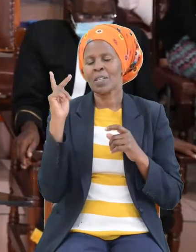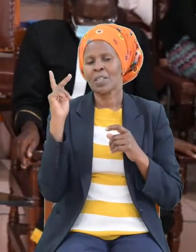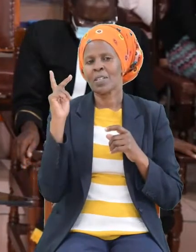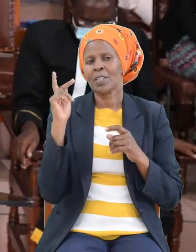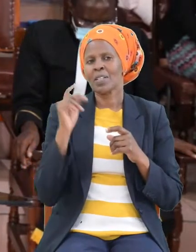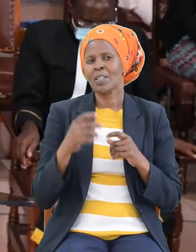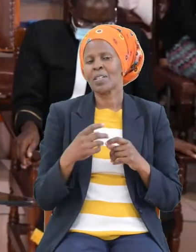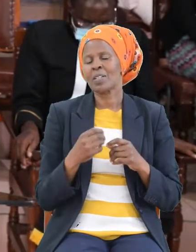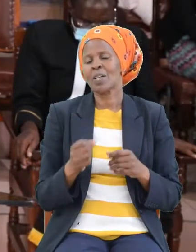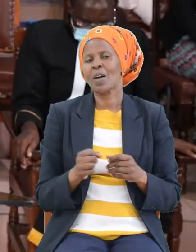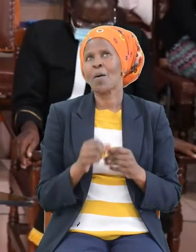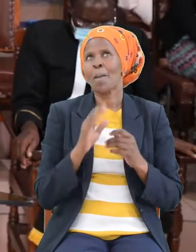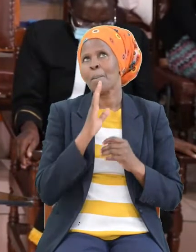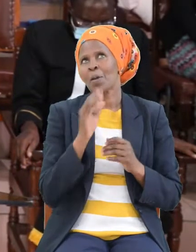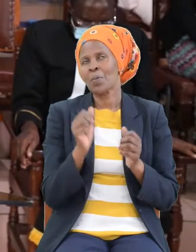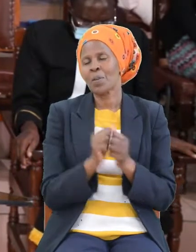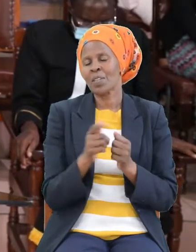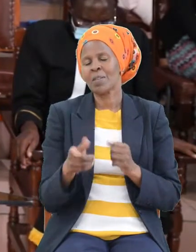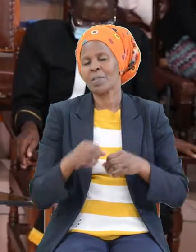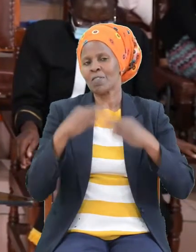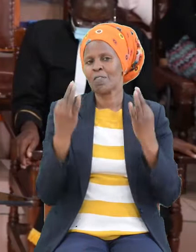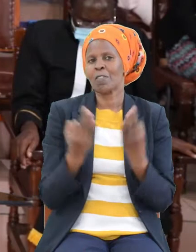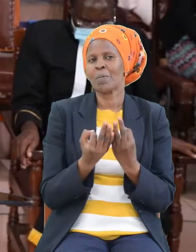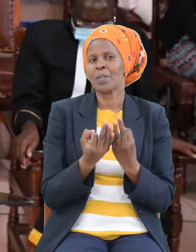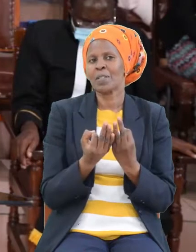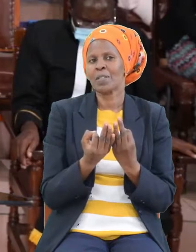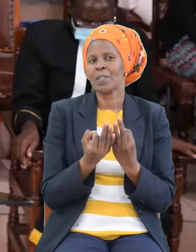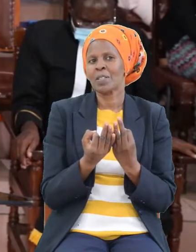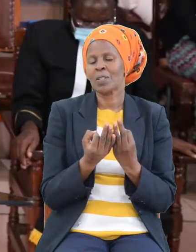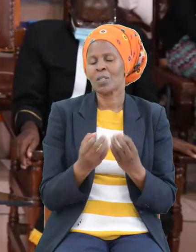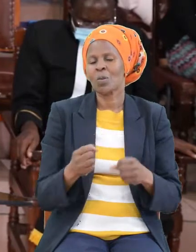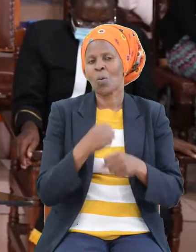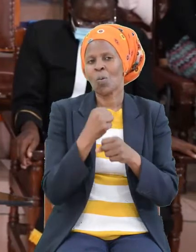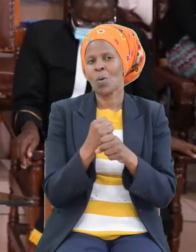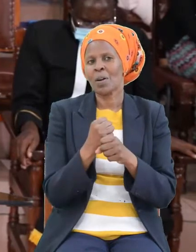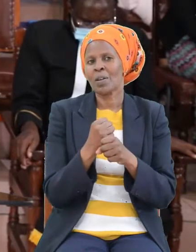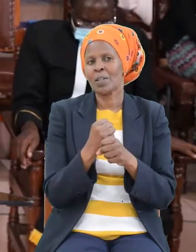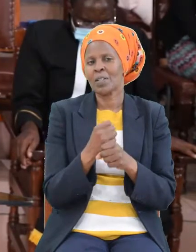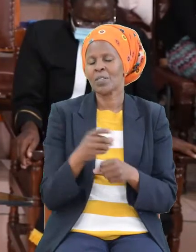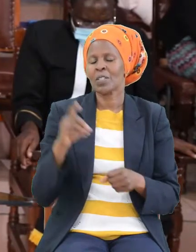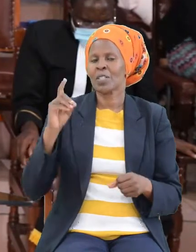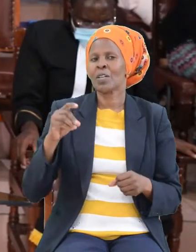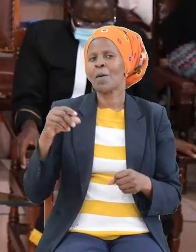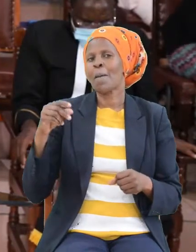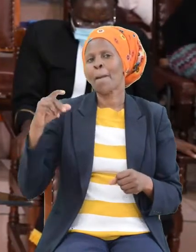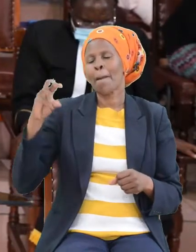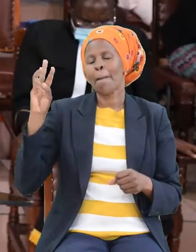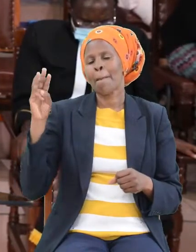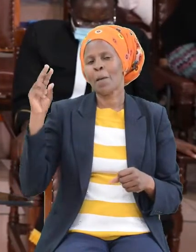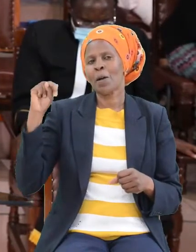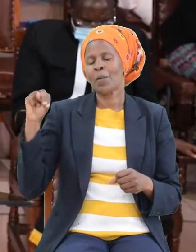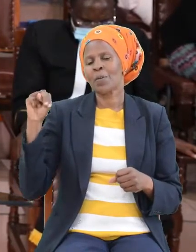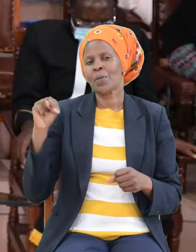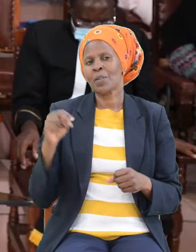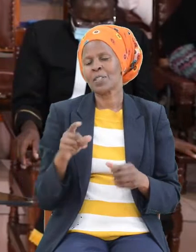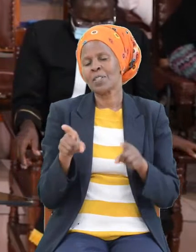Mwaura. Kamuonekanie pamoja na familia yake. Wanafanya kazi pamoja na Reverend Doni Jehova Bwana.